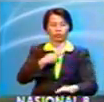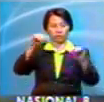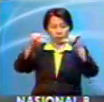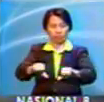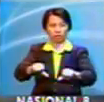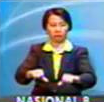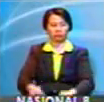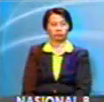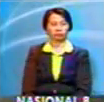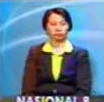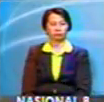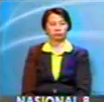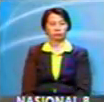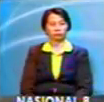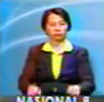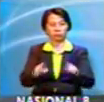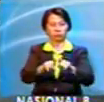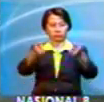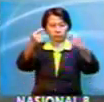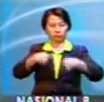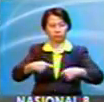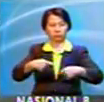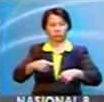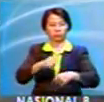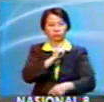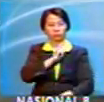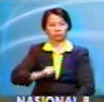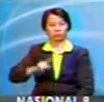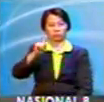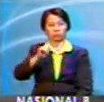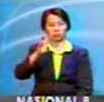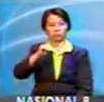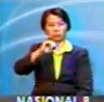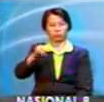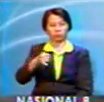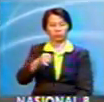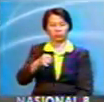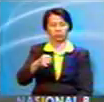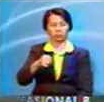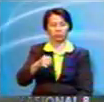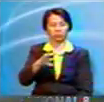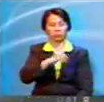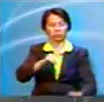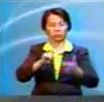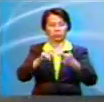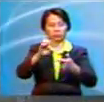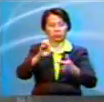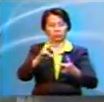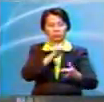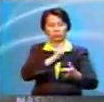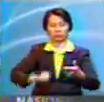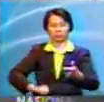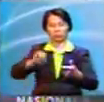ni. Turut berkenan berangkat ke dataran tersebut, Tengku Temenggung Johor, Tengku Idris Iskandar